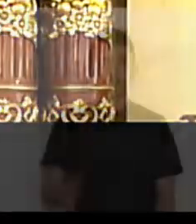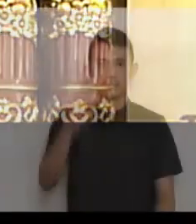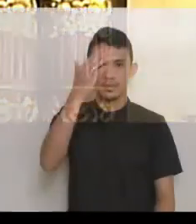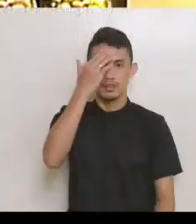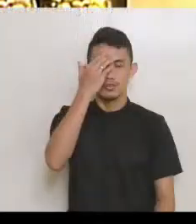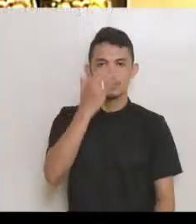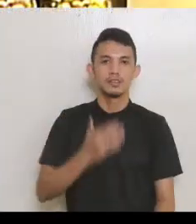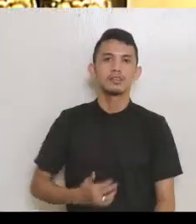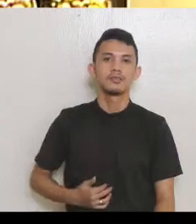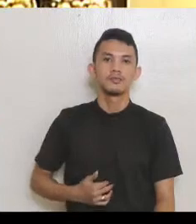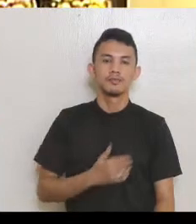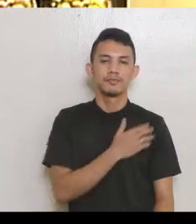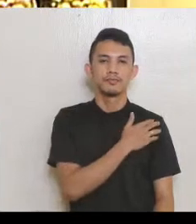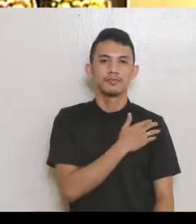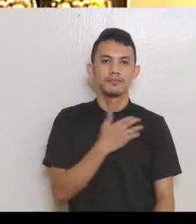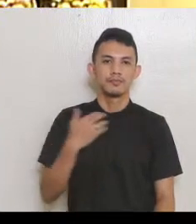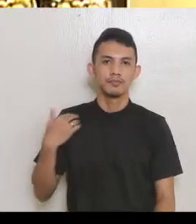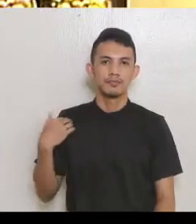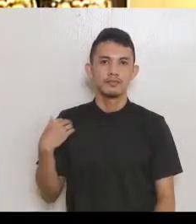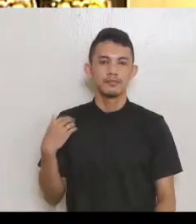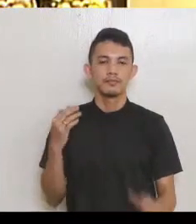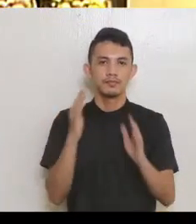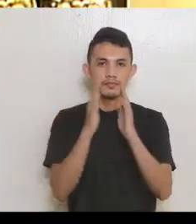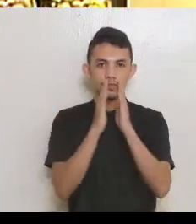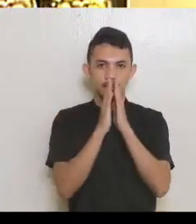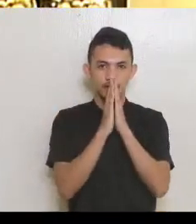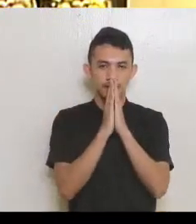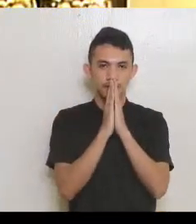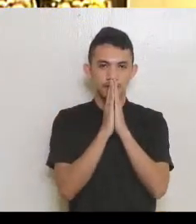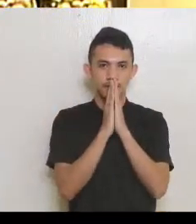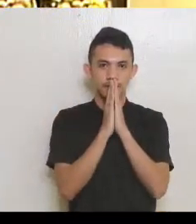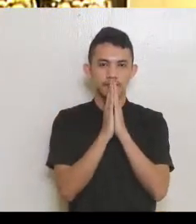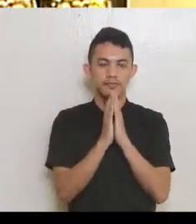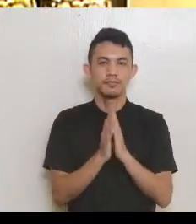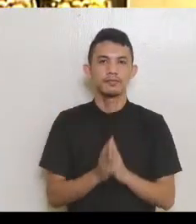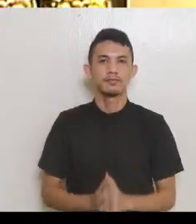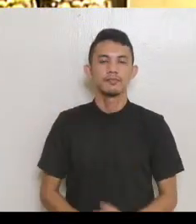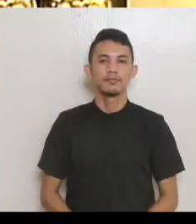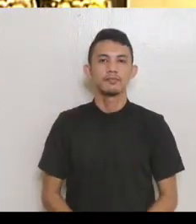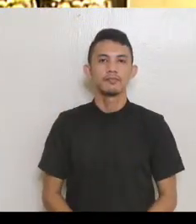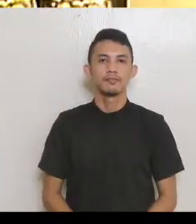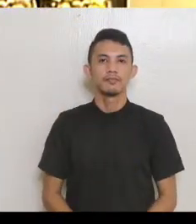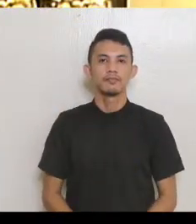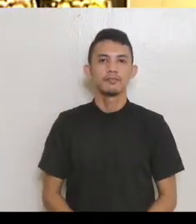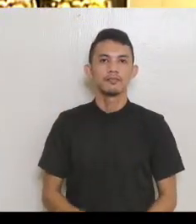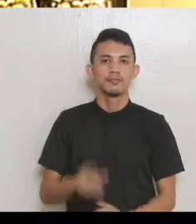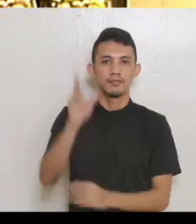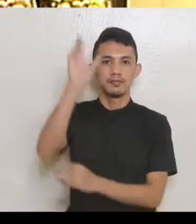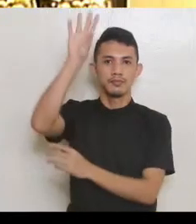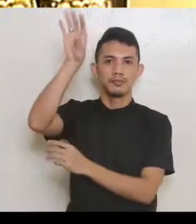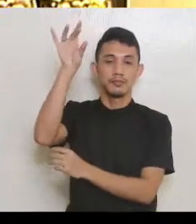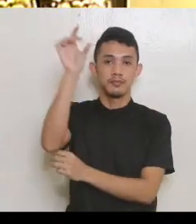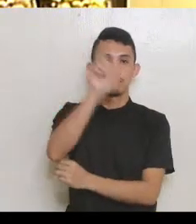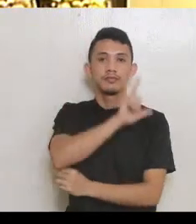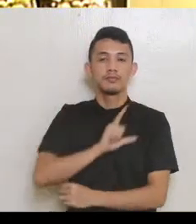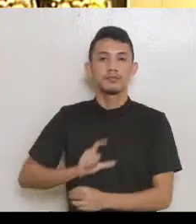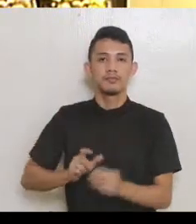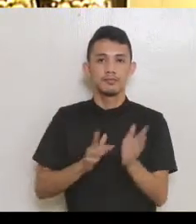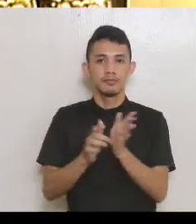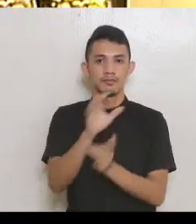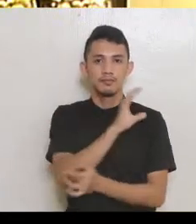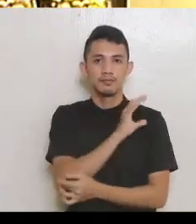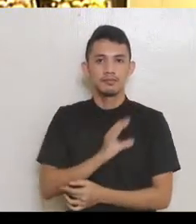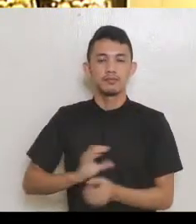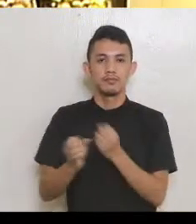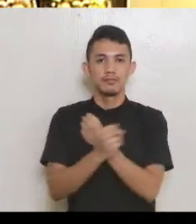Ngalan sa Amahan ug sa Anak sa Espiritu Santo. Amen. Ang grasya sa atong Ginoong Hesukristo ang